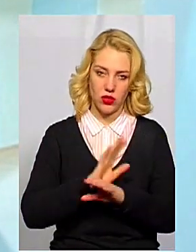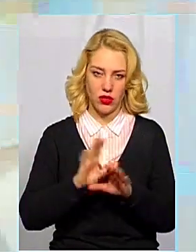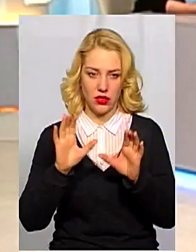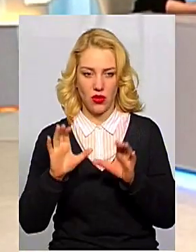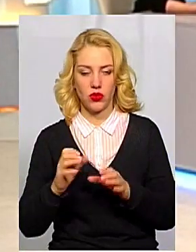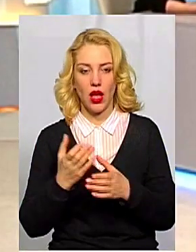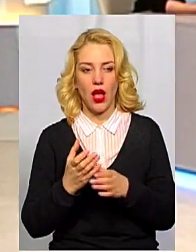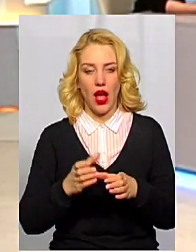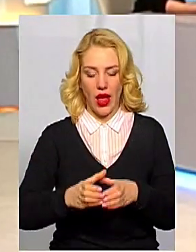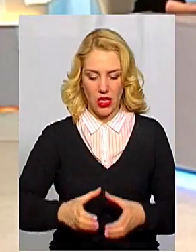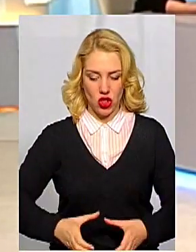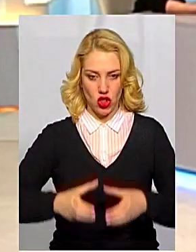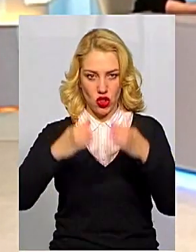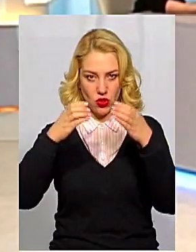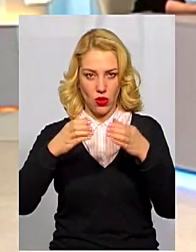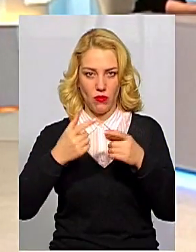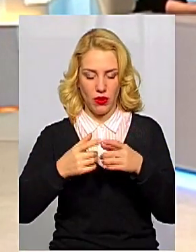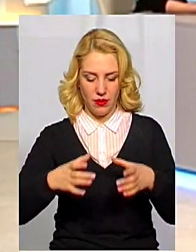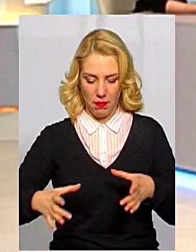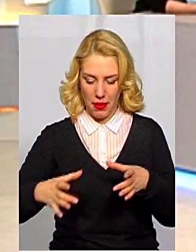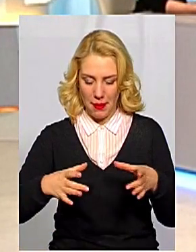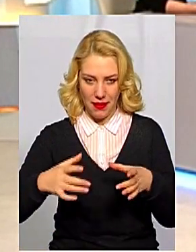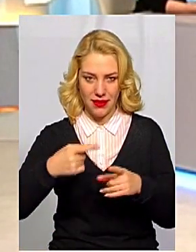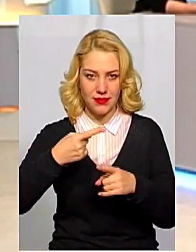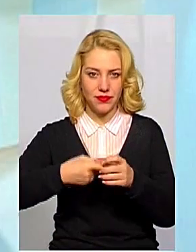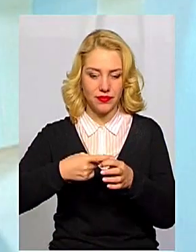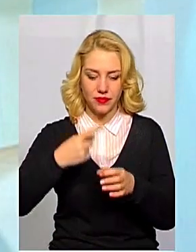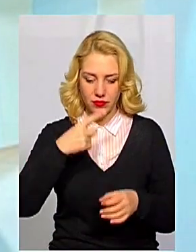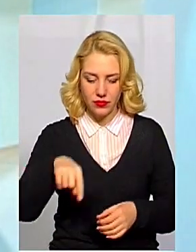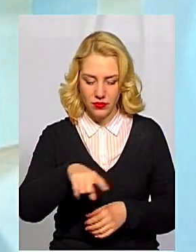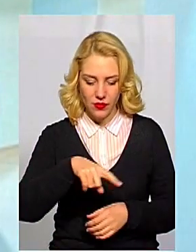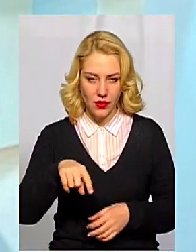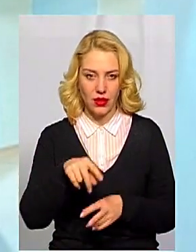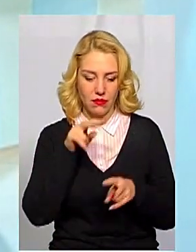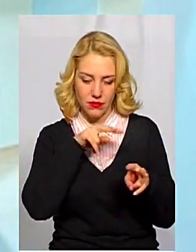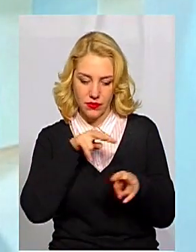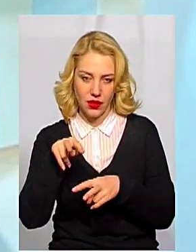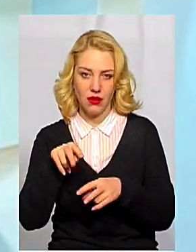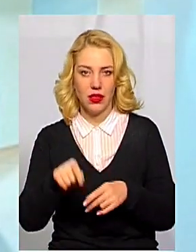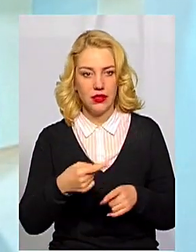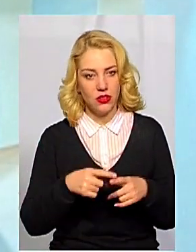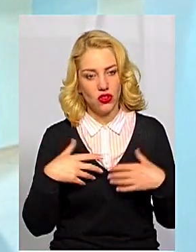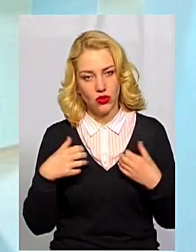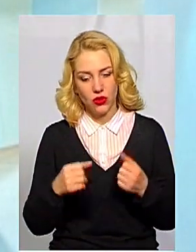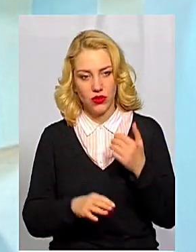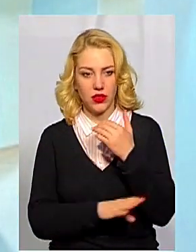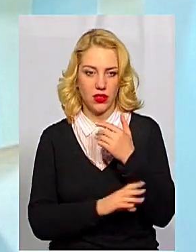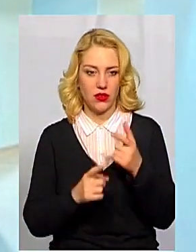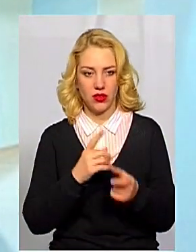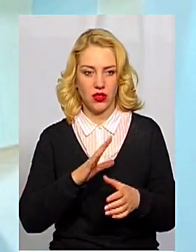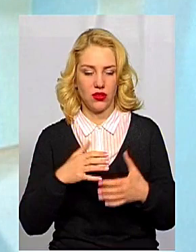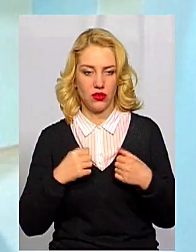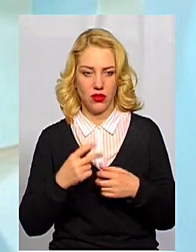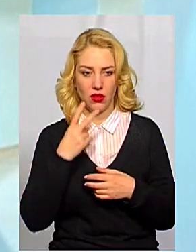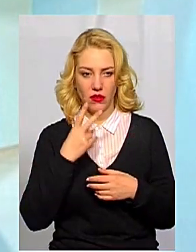за стовбуром, за пеньком не видно, здорове, не здорове? Розумієте, як, навіть якщо взяти от сільських жителів, в яких є плодові садки, то буває,